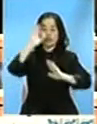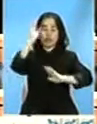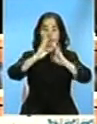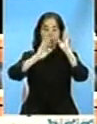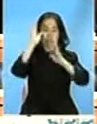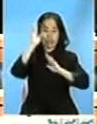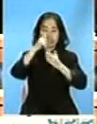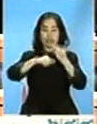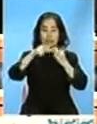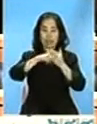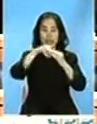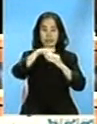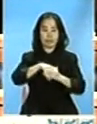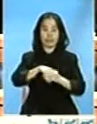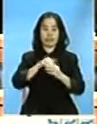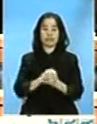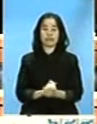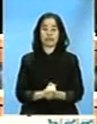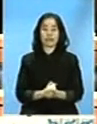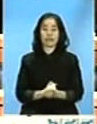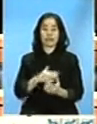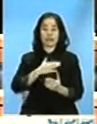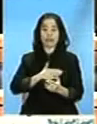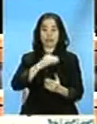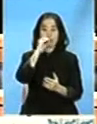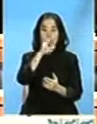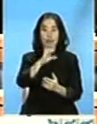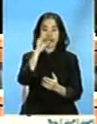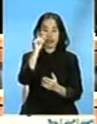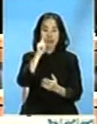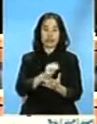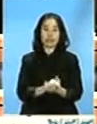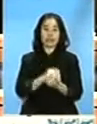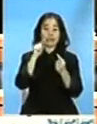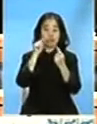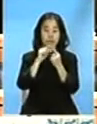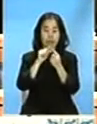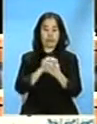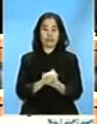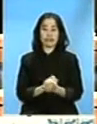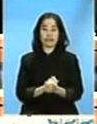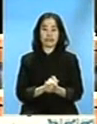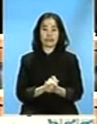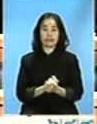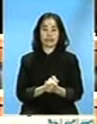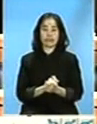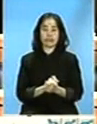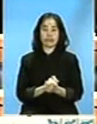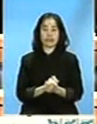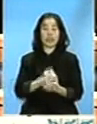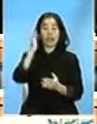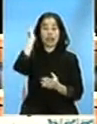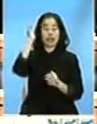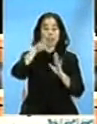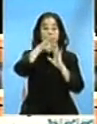ได้โดยตรงและลับกับผมขอกราบเรียนอย่างนี้นะครับว่าในการที่อภิปราย